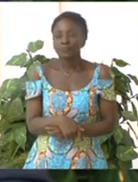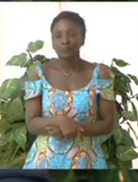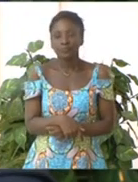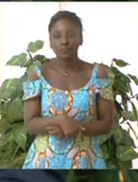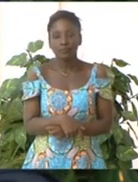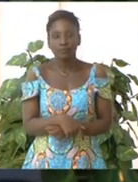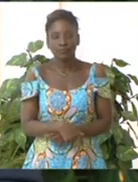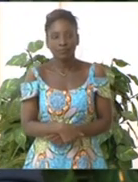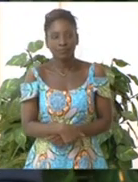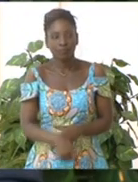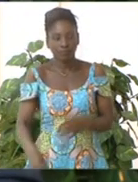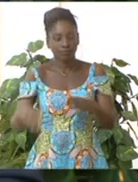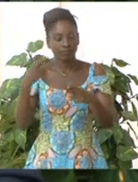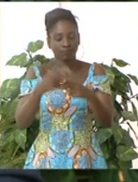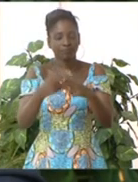inscrits